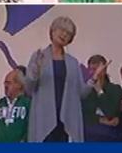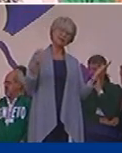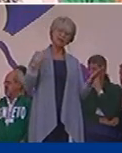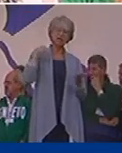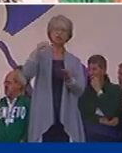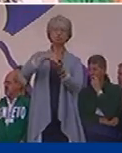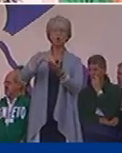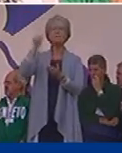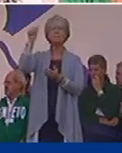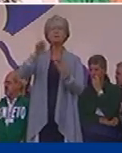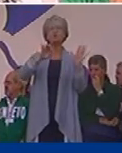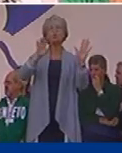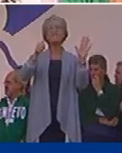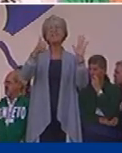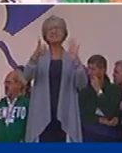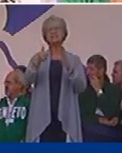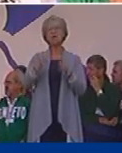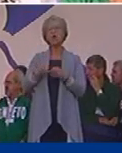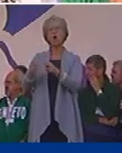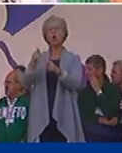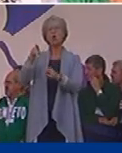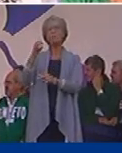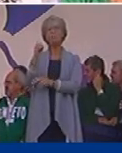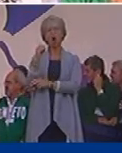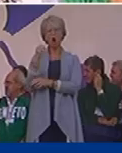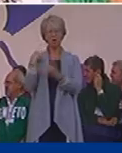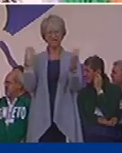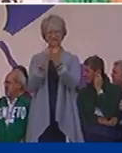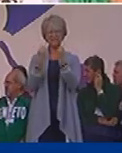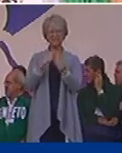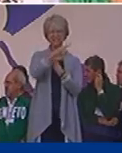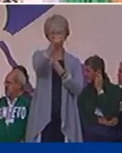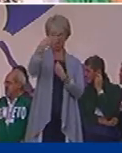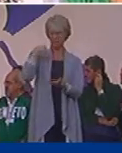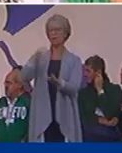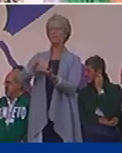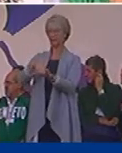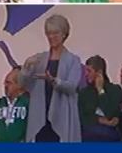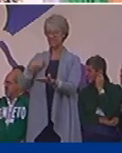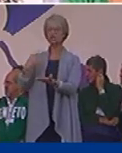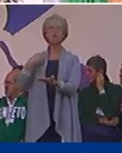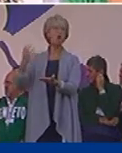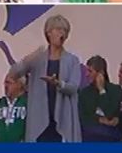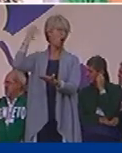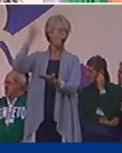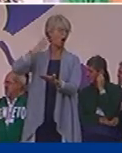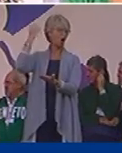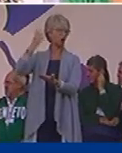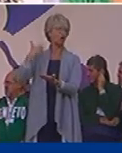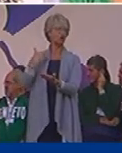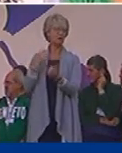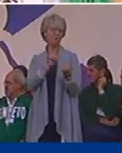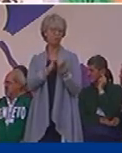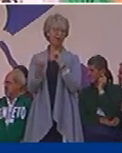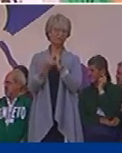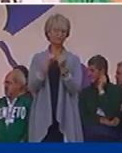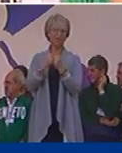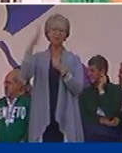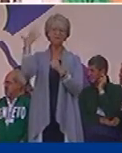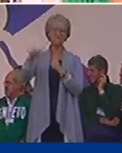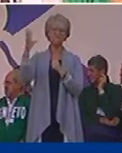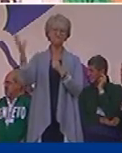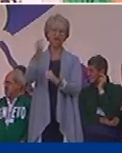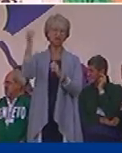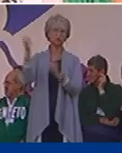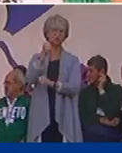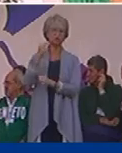96 insieme a tanti di voi. Io sono orgoglioso di tutte le battaglie fatte,